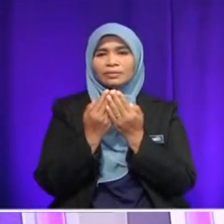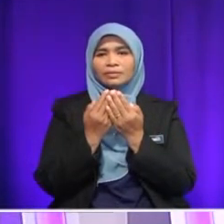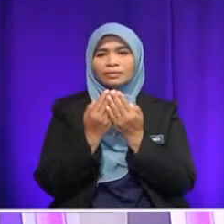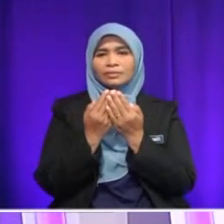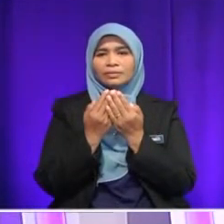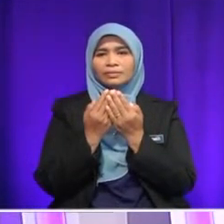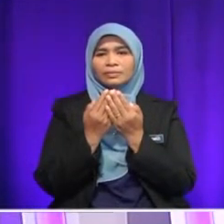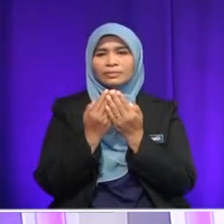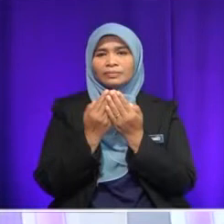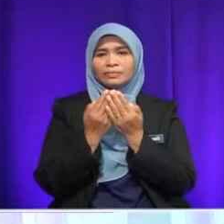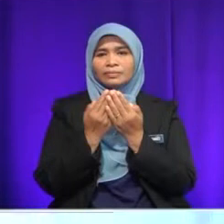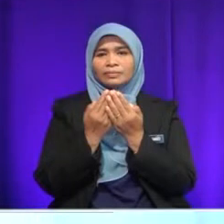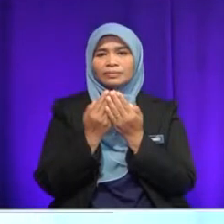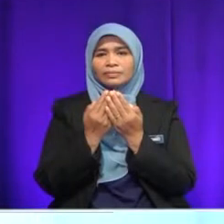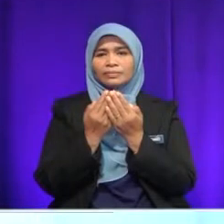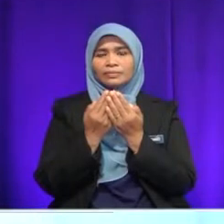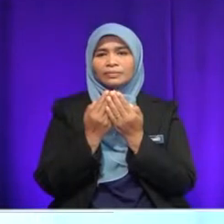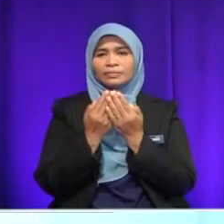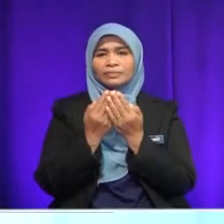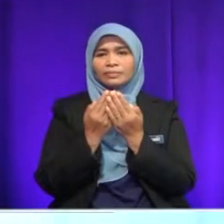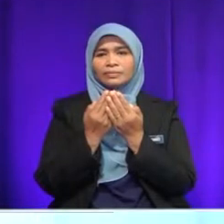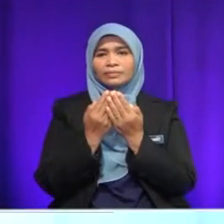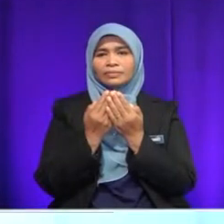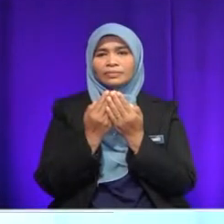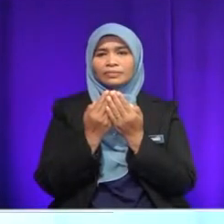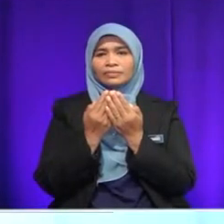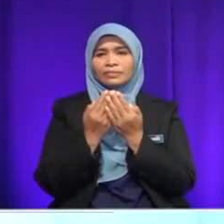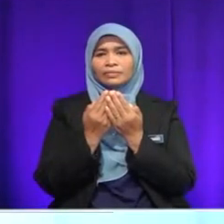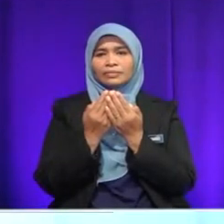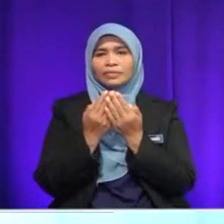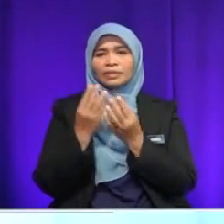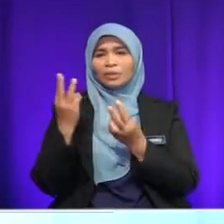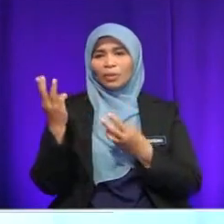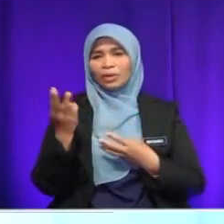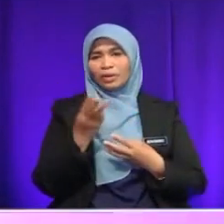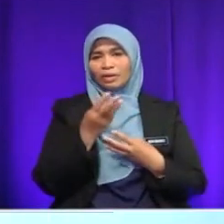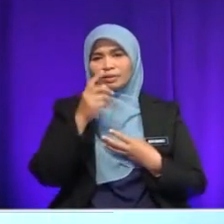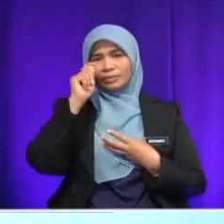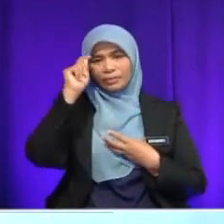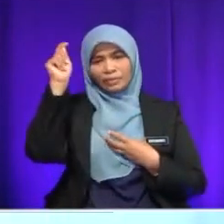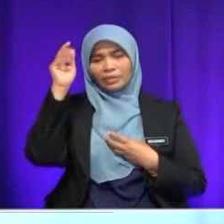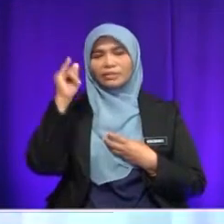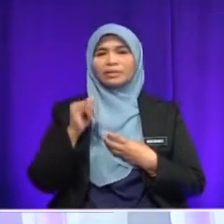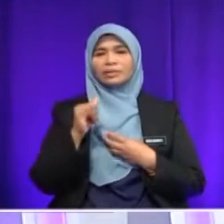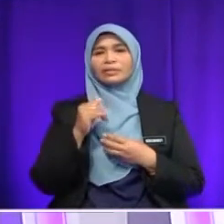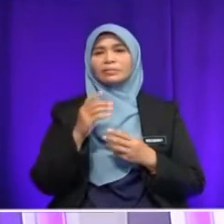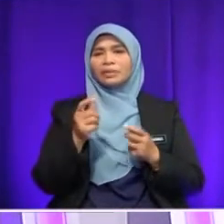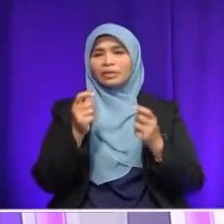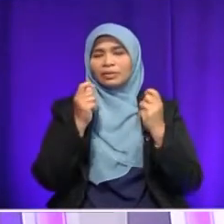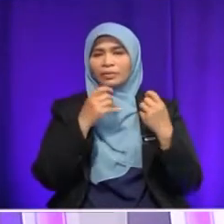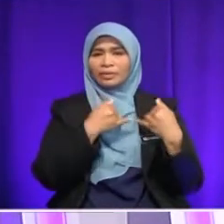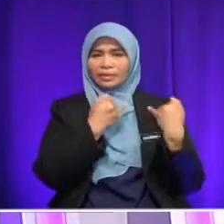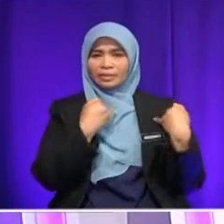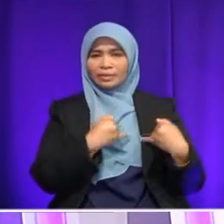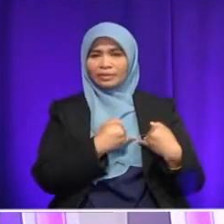thabbit qulubana ala dinik. Wahai Tuhan yang meneguhkan